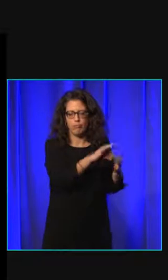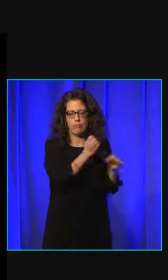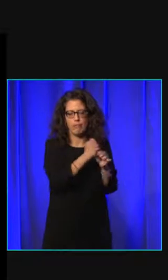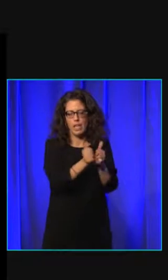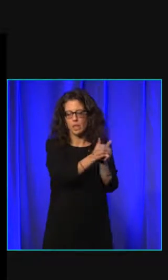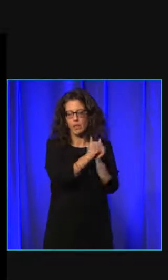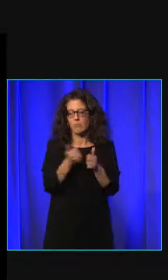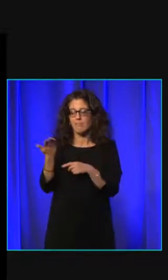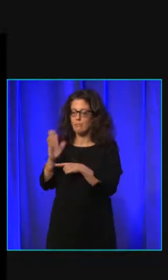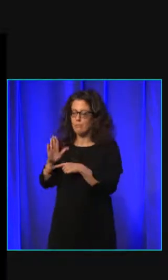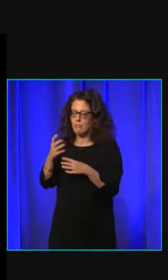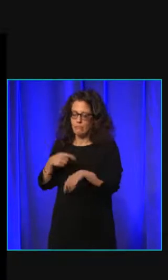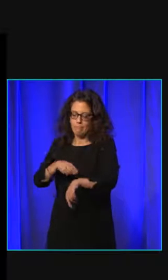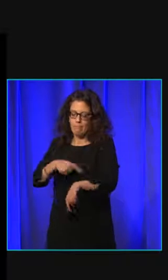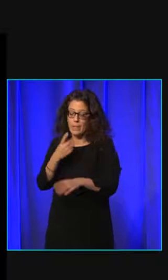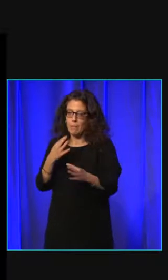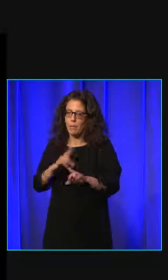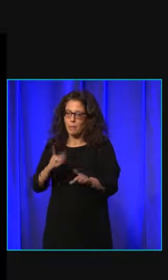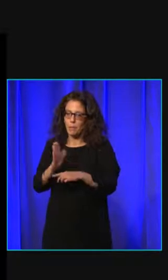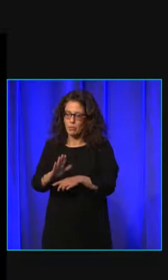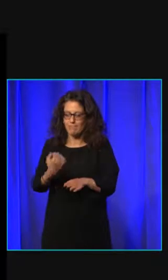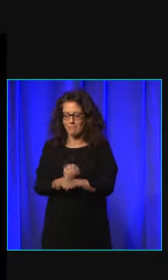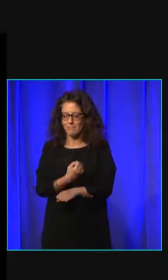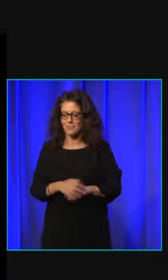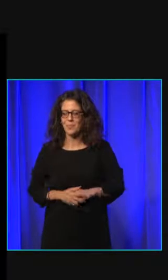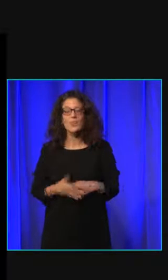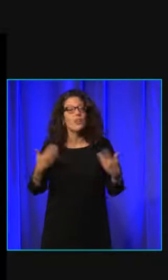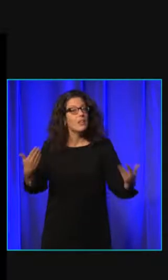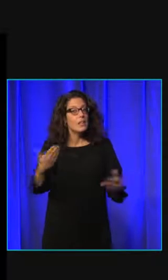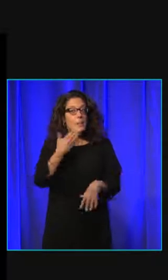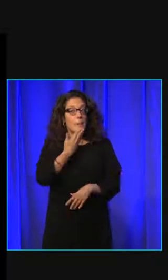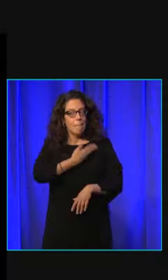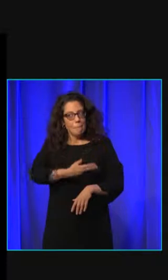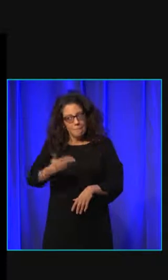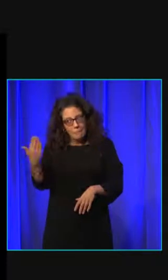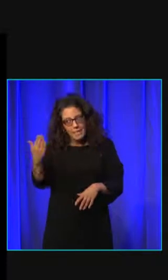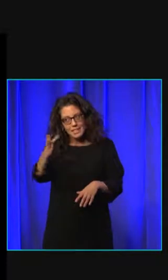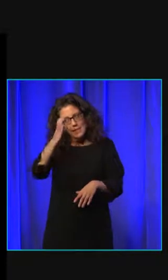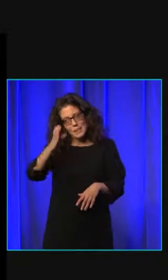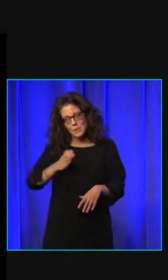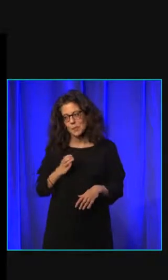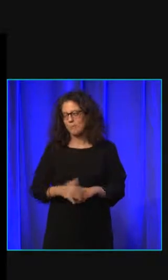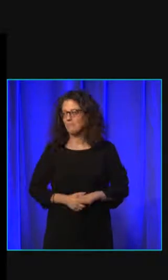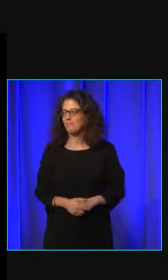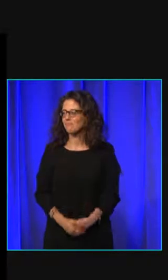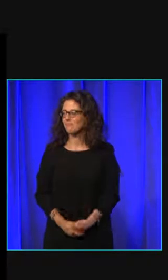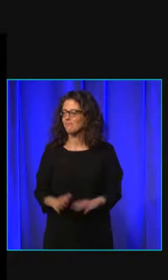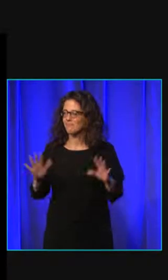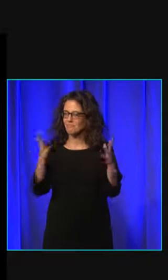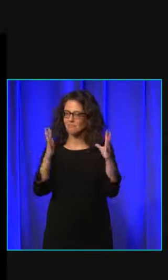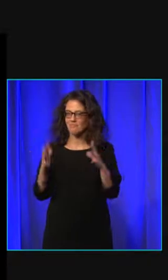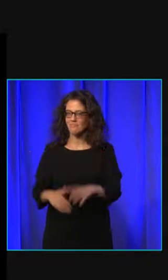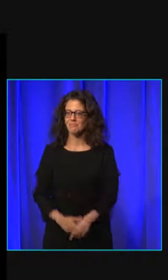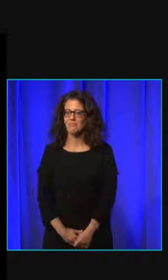Ça, je n'aurai pas le temps de vous montrer. Dommage. Et donc, je vous remercie de votre attention.